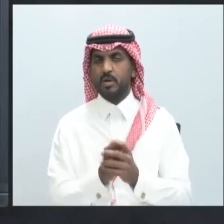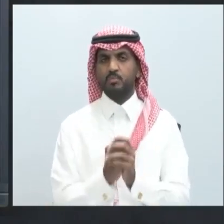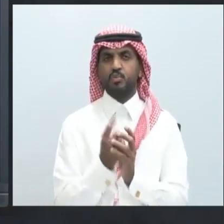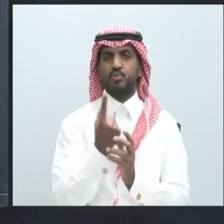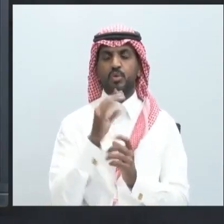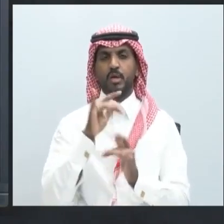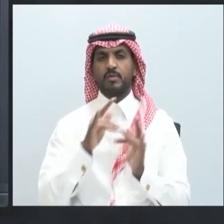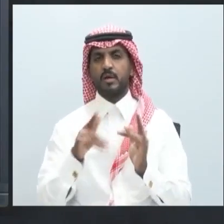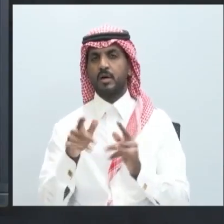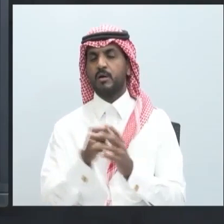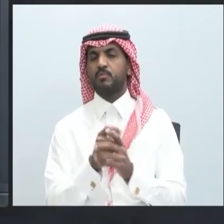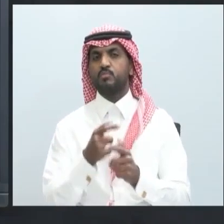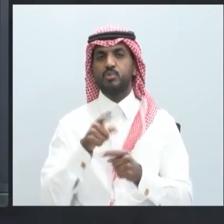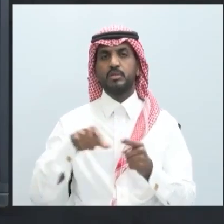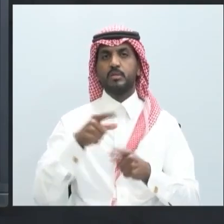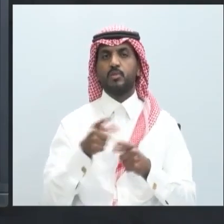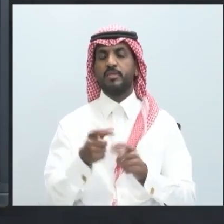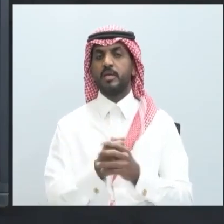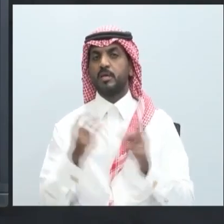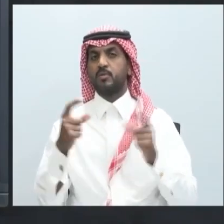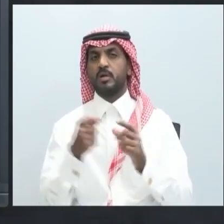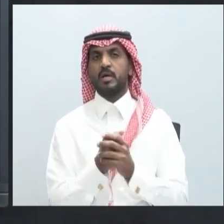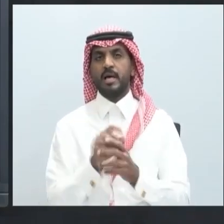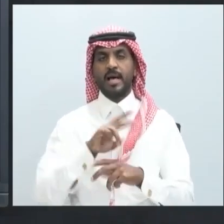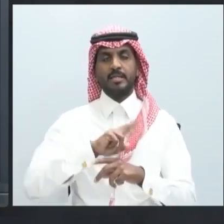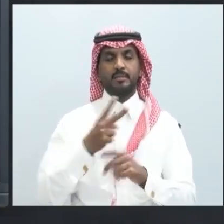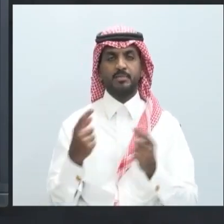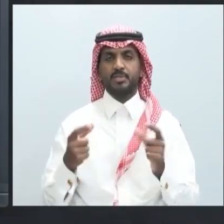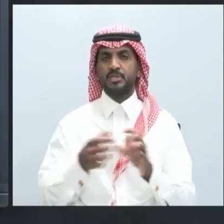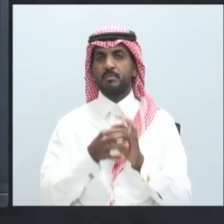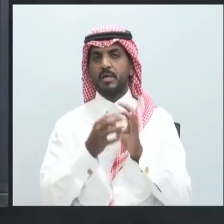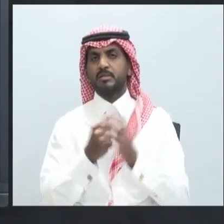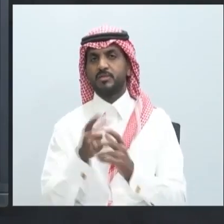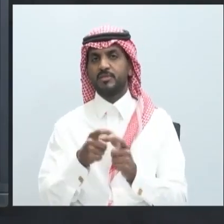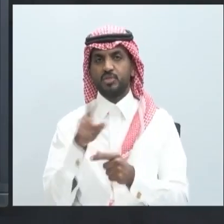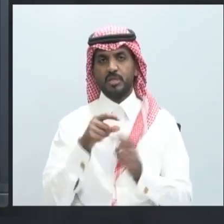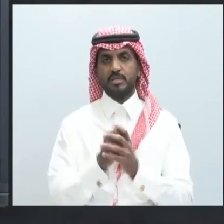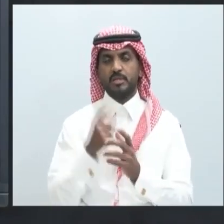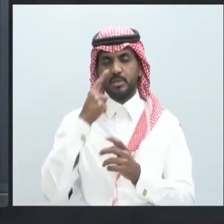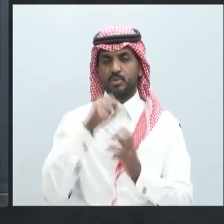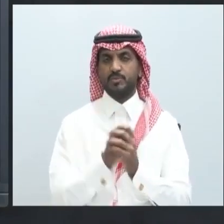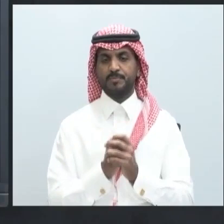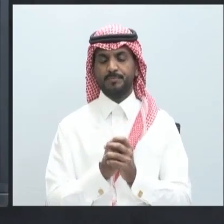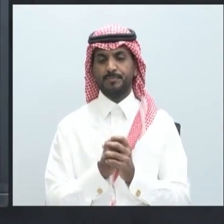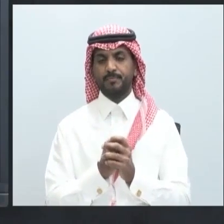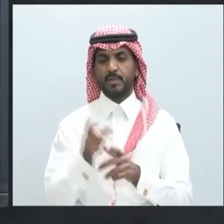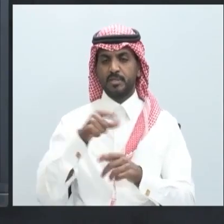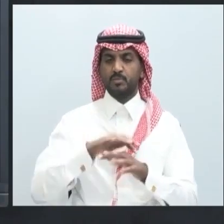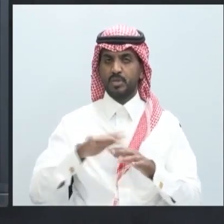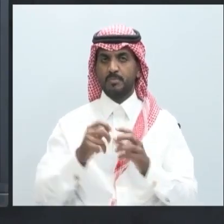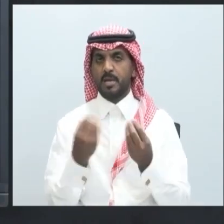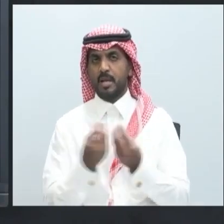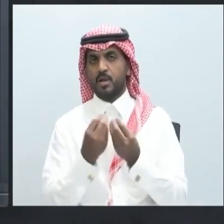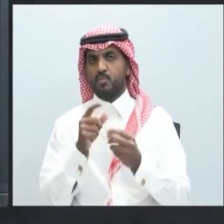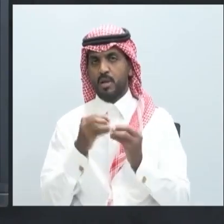بذور خضراء كان شكلها مستدير وهذا يدل عدم ارتباط صفه الشكل الدائري مع اللون الاصفر او صفه الشكل المجعد مع